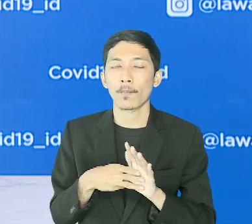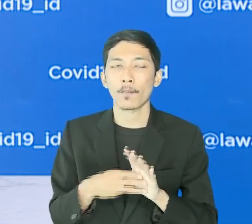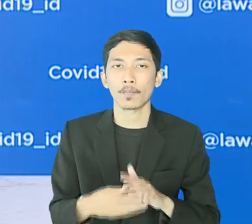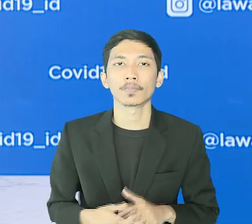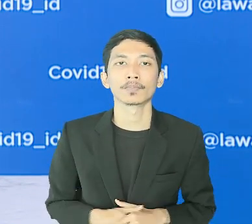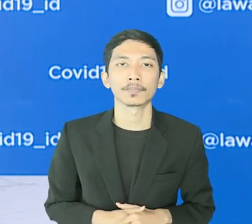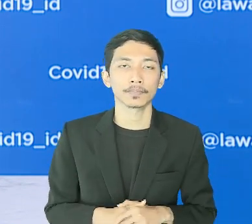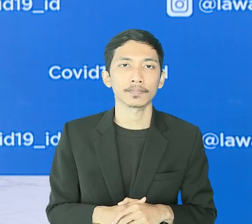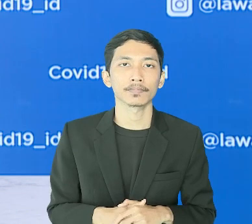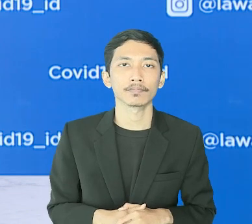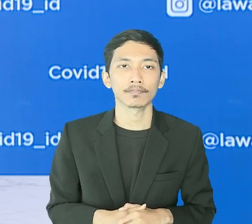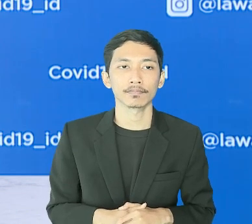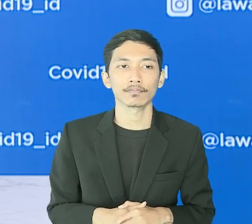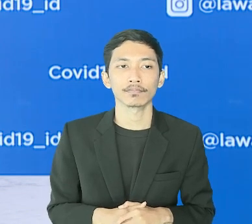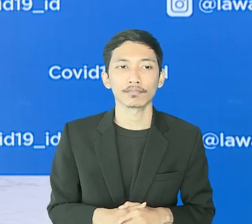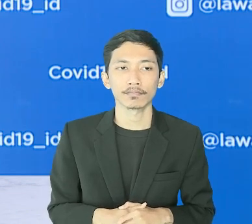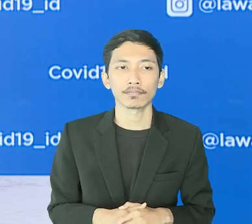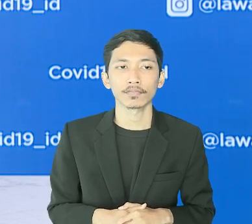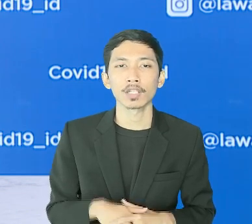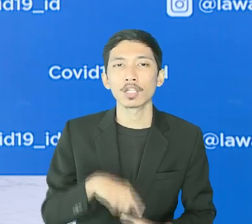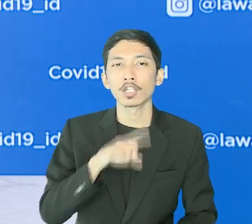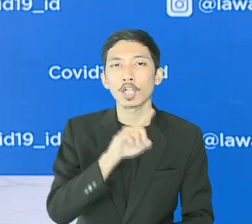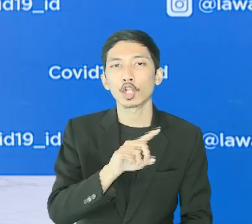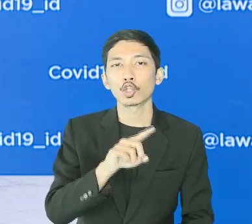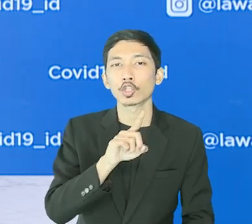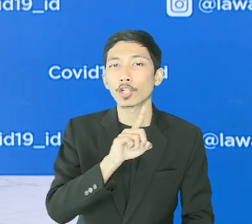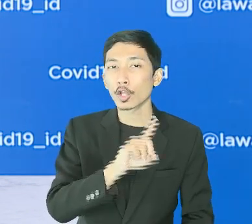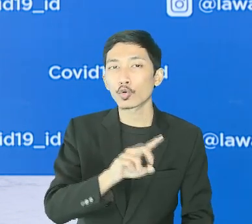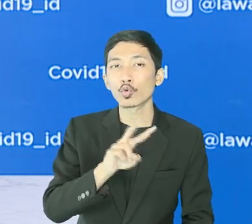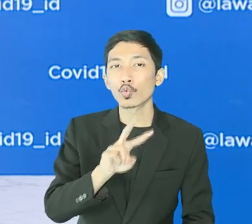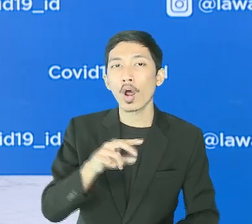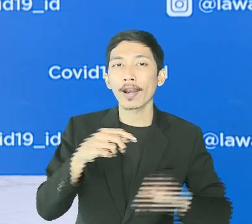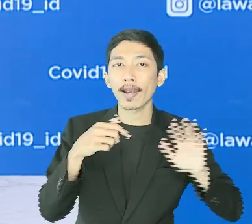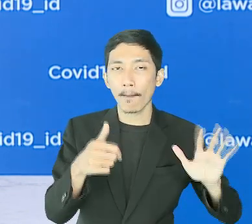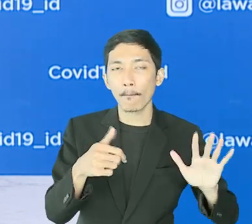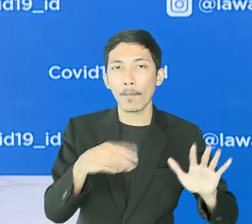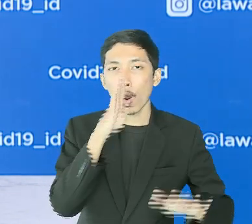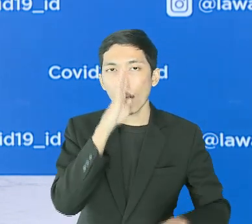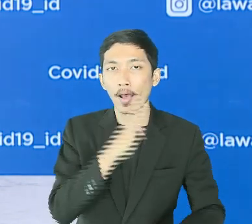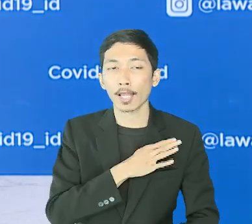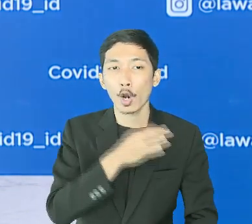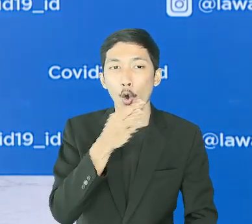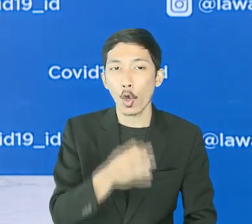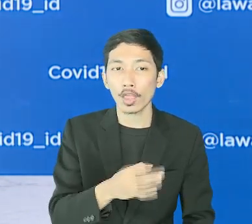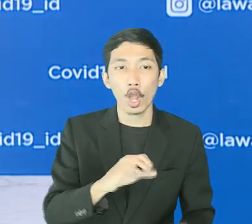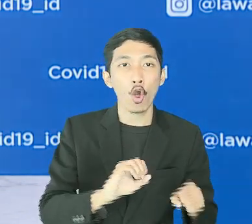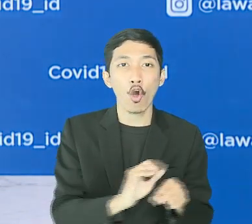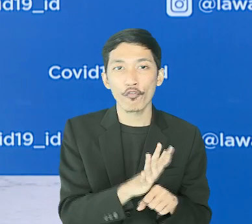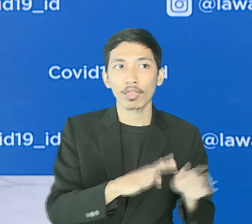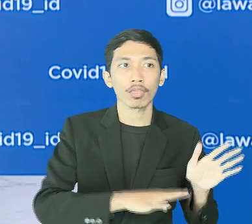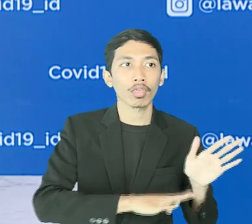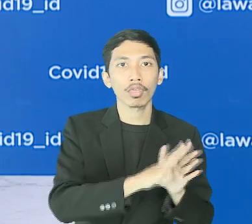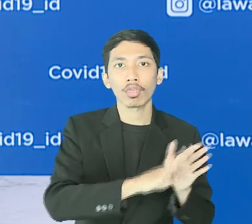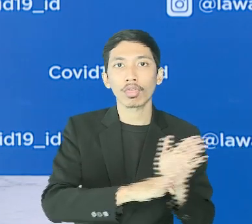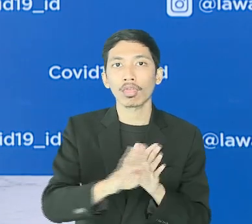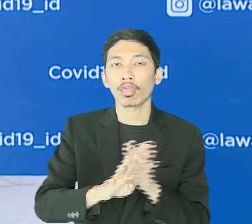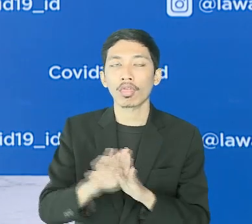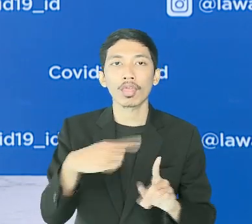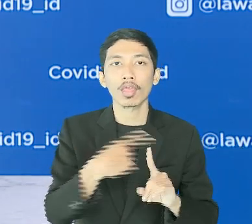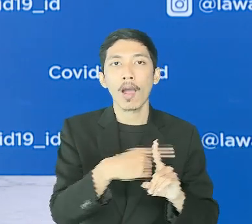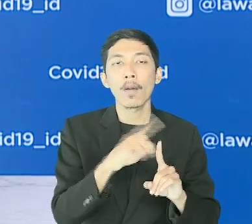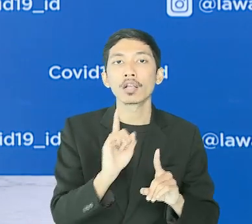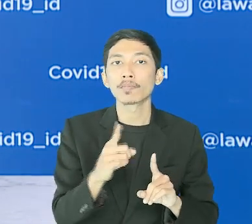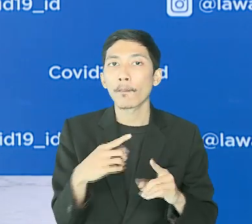kasus COVID-19 di 126 kabupaten kota. Apakah ada dugaan karena pelaksanaan pembelajaran tatap